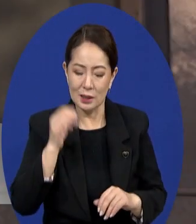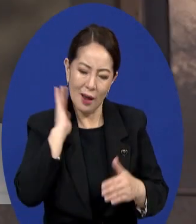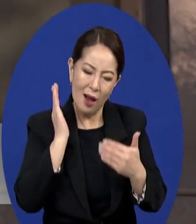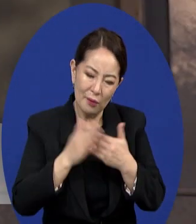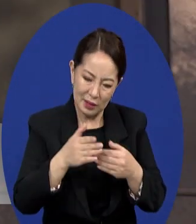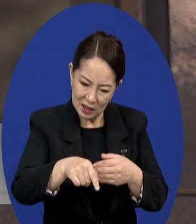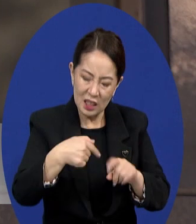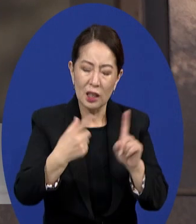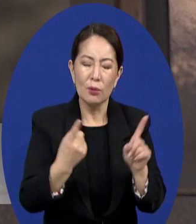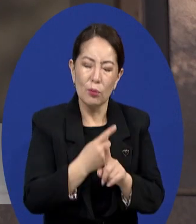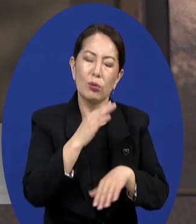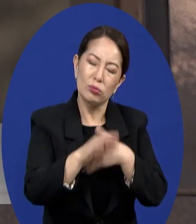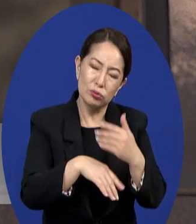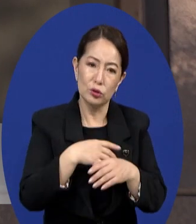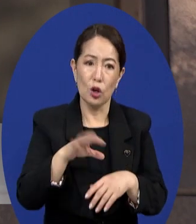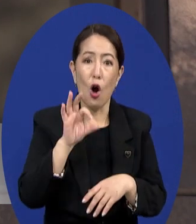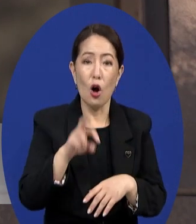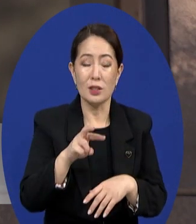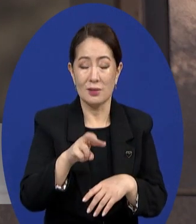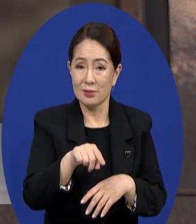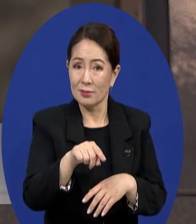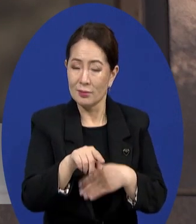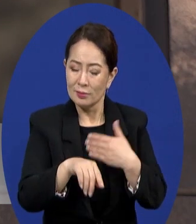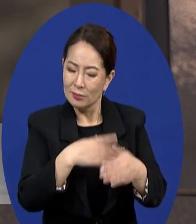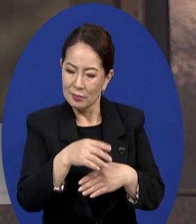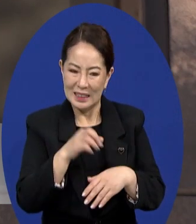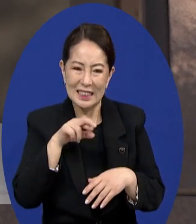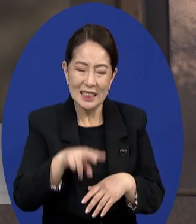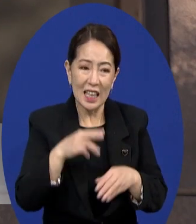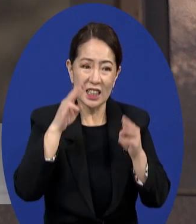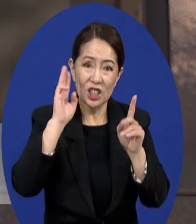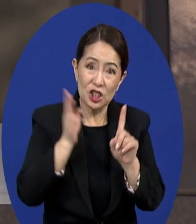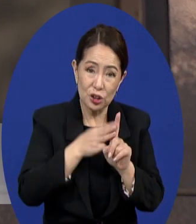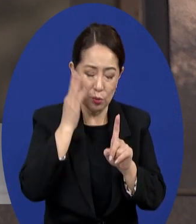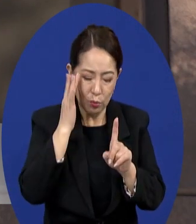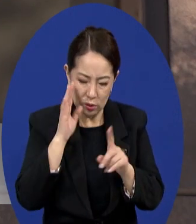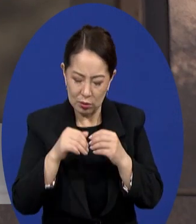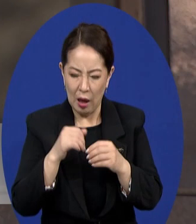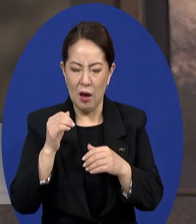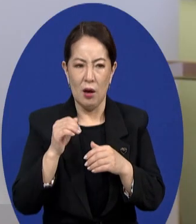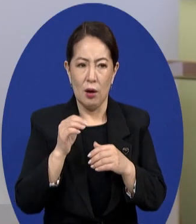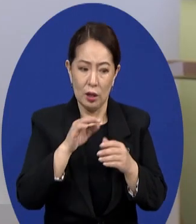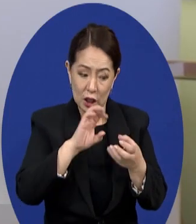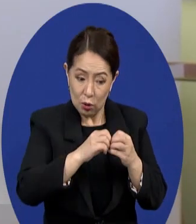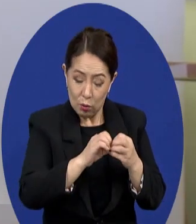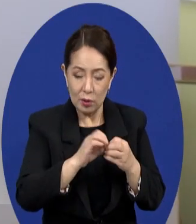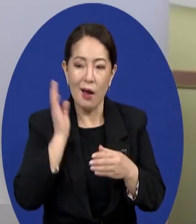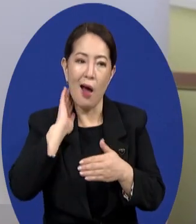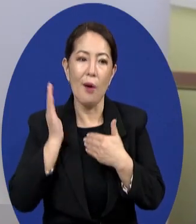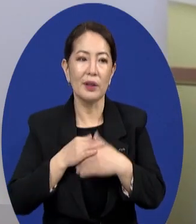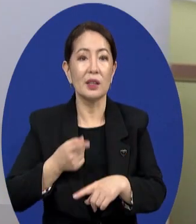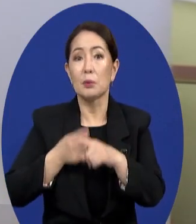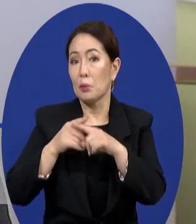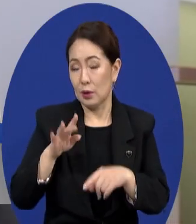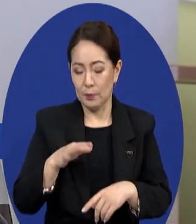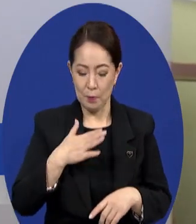үйлдэж олсон ашгаас давсан ял шийтгэлийн бодлогыг хэрэгжүүлэхгүй бол за авилгын гэмт хэрэг өсөх хандлагатай байна. Манай эрүүгийн хуулийн нэг